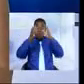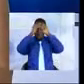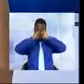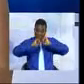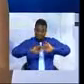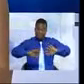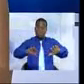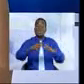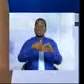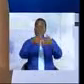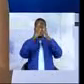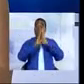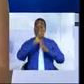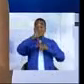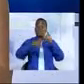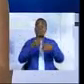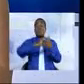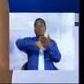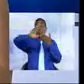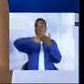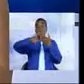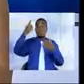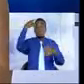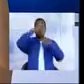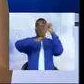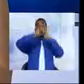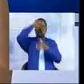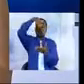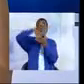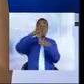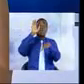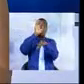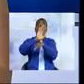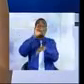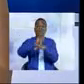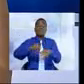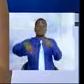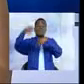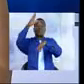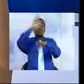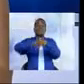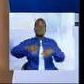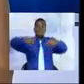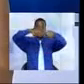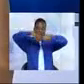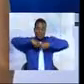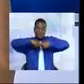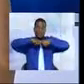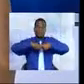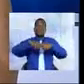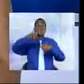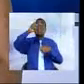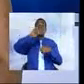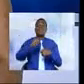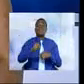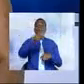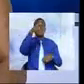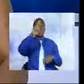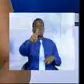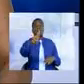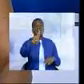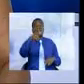président a exhorté les populations au pardon pour la reconstruction de la Côte d'Ivoire. Il est revenu sur l'alliance du RHDP, alliance